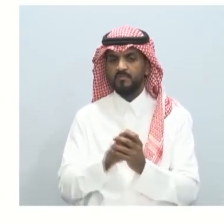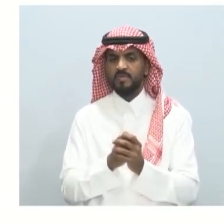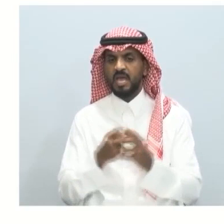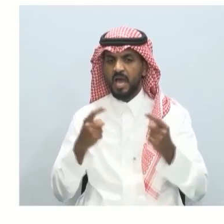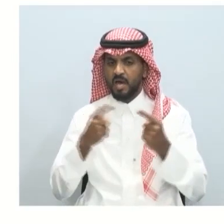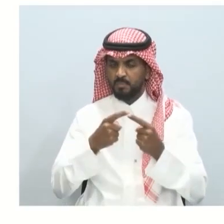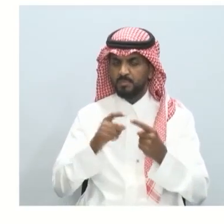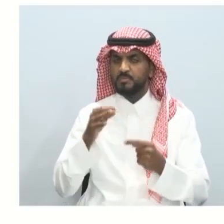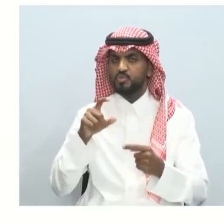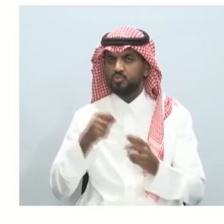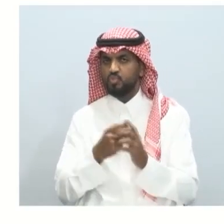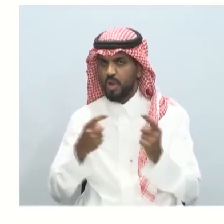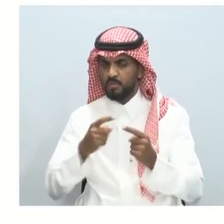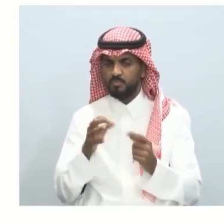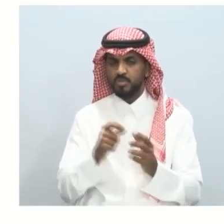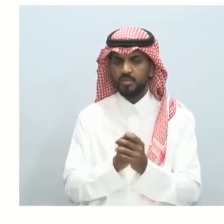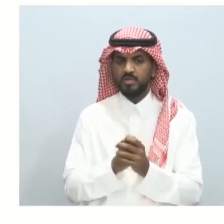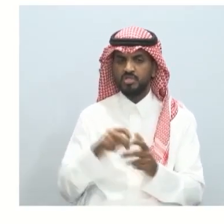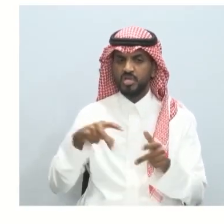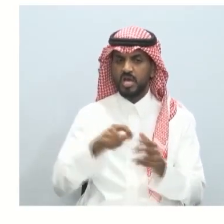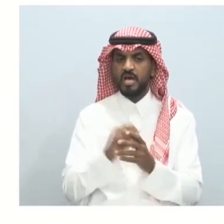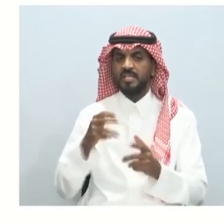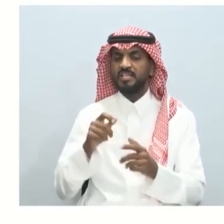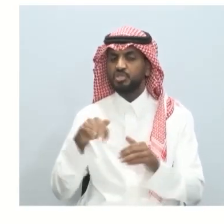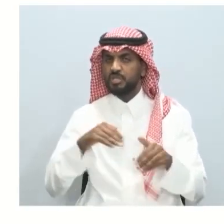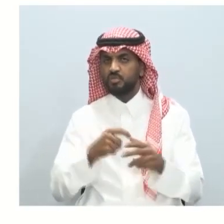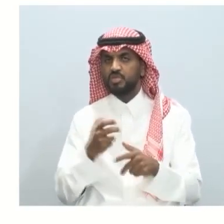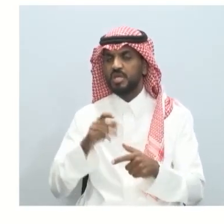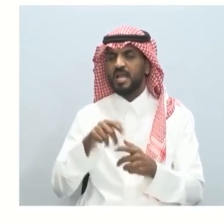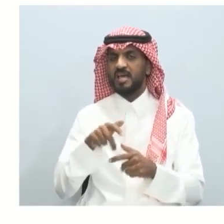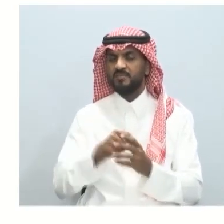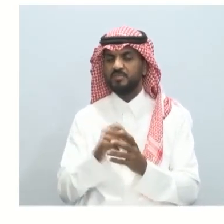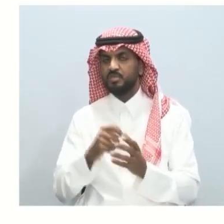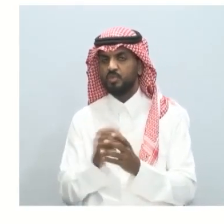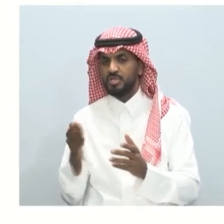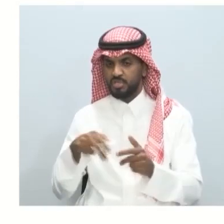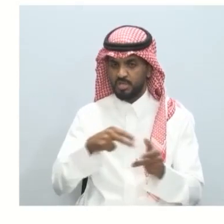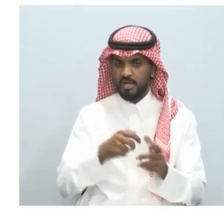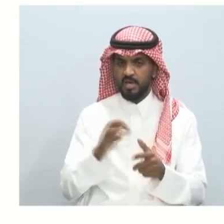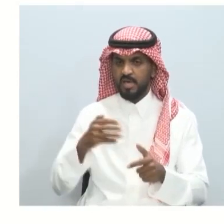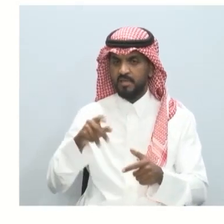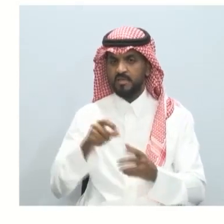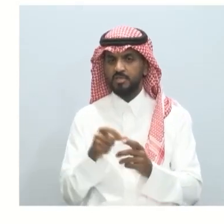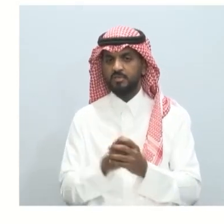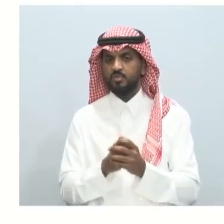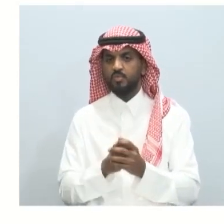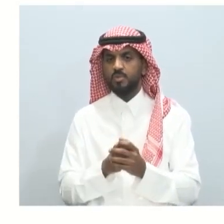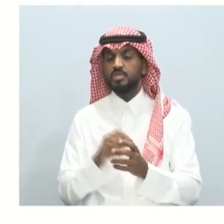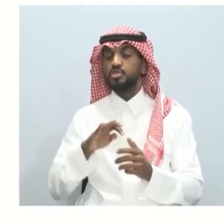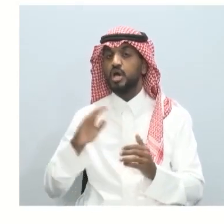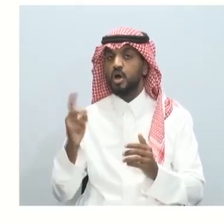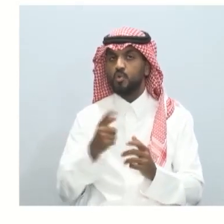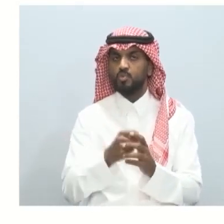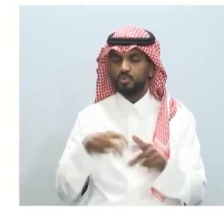والاحنف ان جاء حتات جئت وان جاء الاحنف جئت وان جاء حارثه جئت وان جاؤوا جئنا